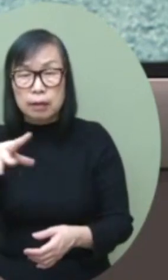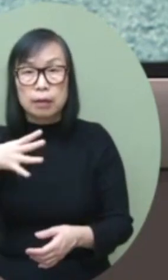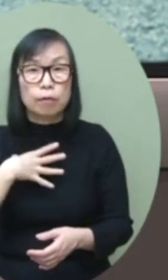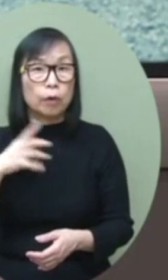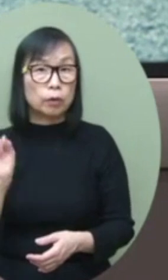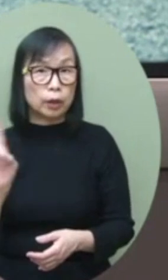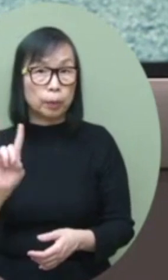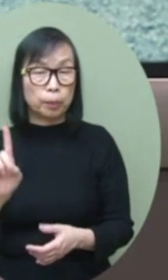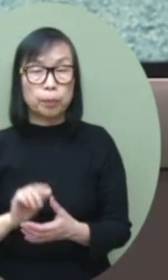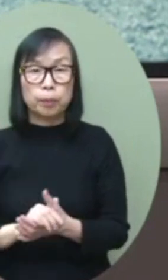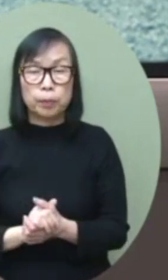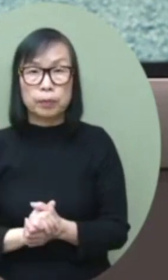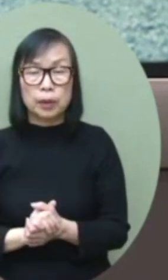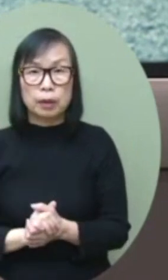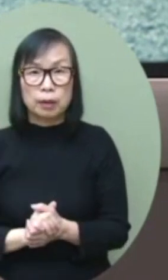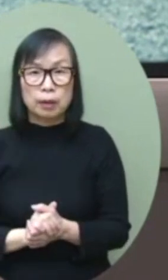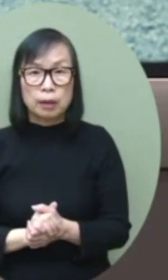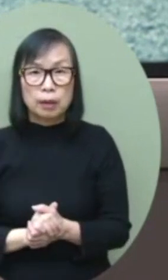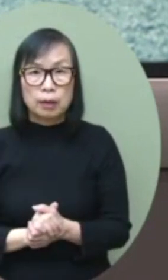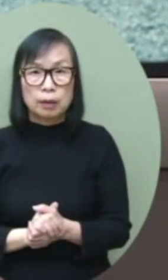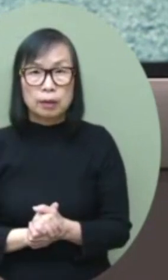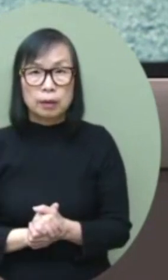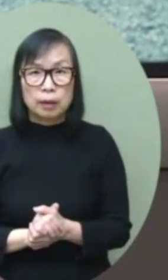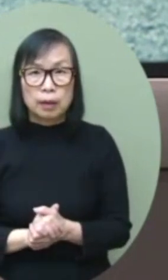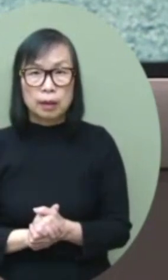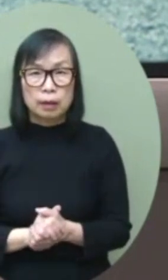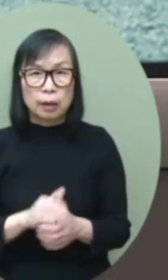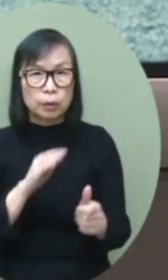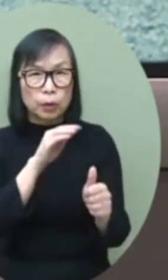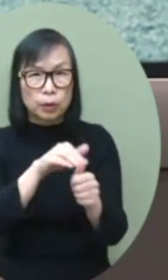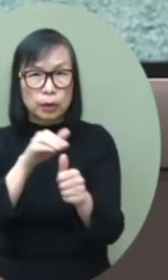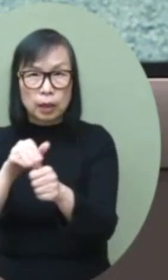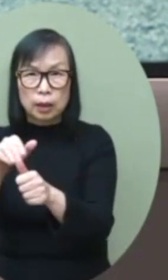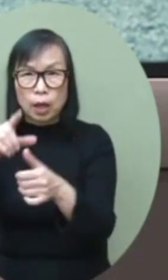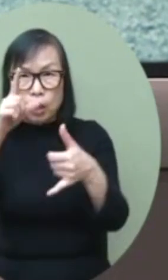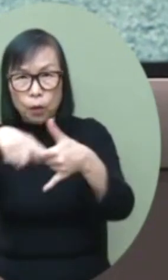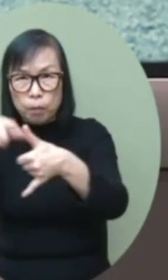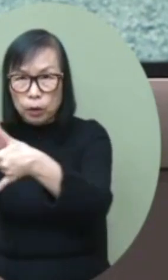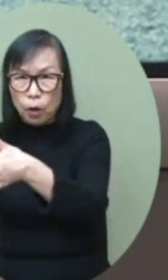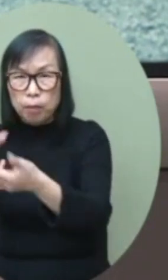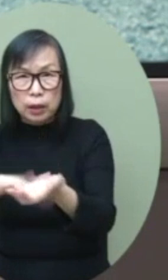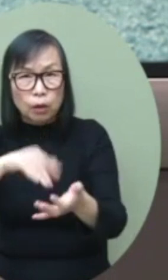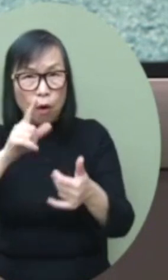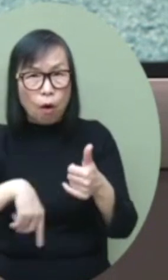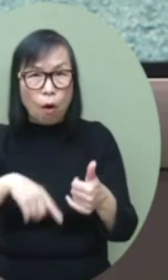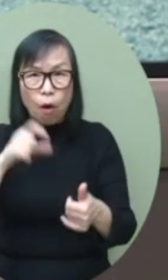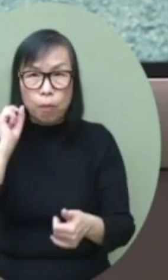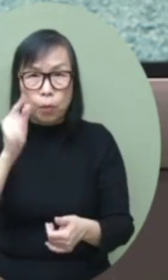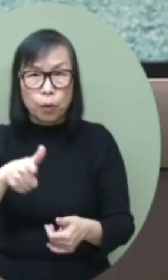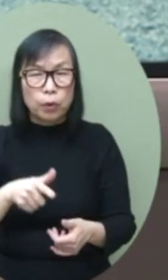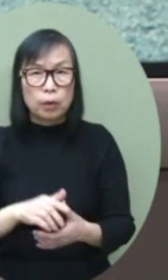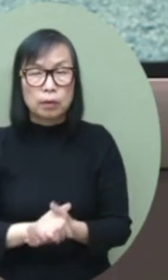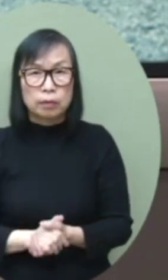情況啦，嚇。咁我就唔會再睇咧，就係、是、個別嘅個案啦。尤其是佢唔係爆